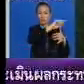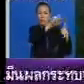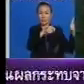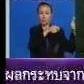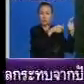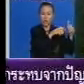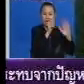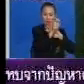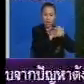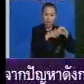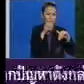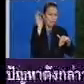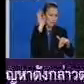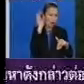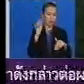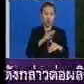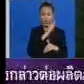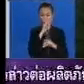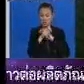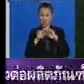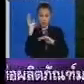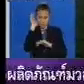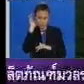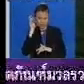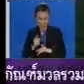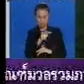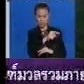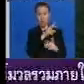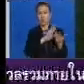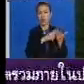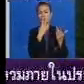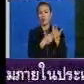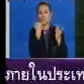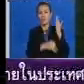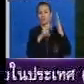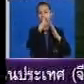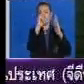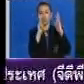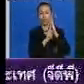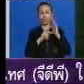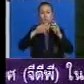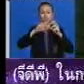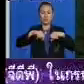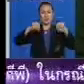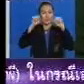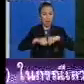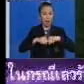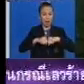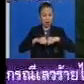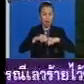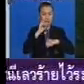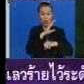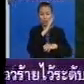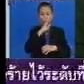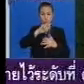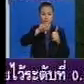หากมีการดักฟังจริงจะถือว่ากัมพูชาได้ละเมิดสนธิสัญญากรุงเวนาปี 2504แต่เมื่อกัมพูชาปฏิเสธก็เป็นเรื่อง